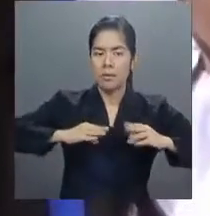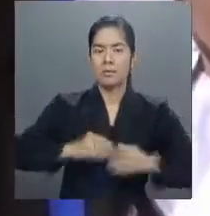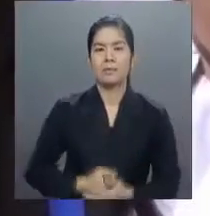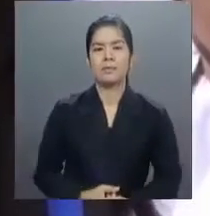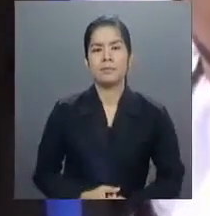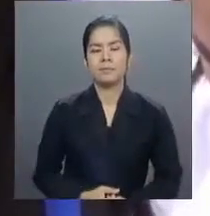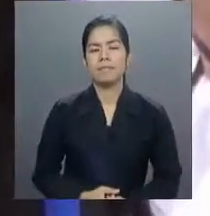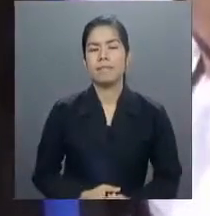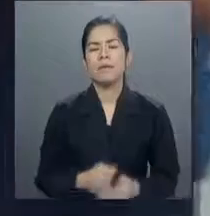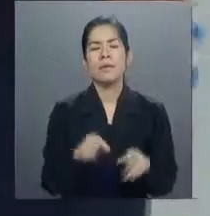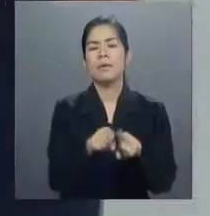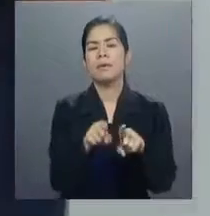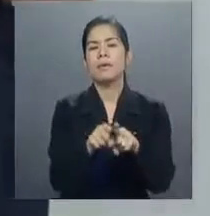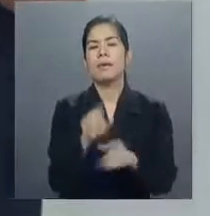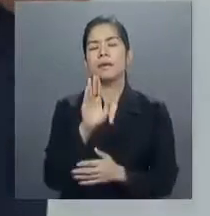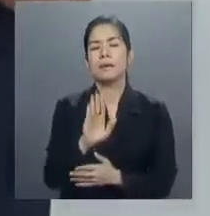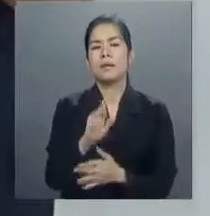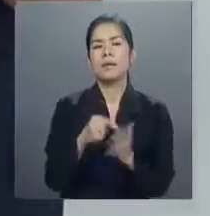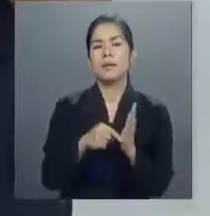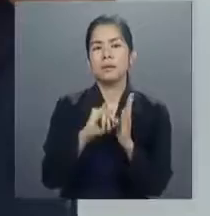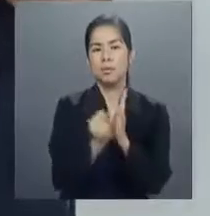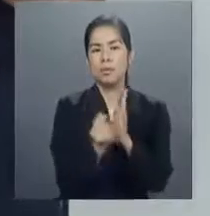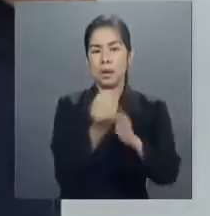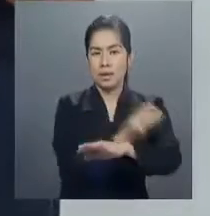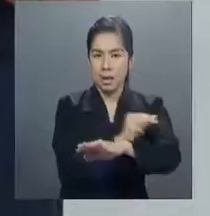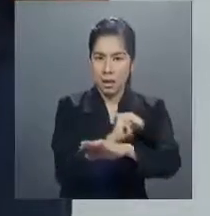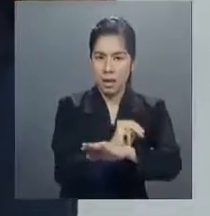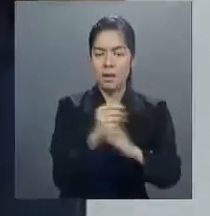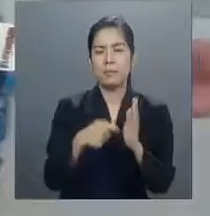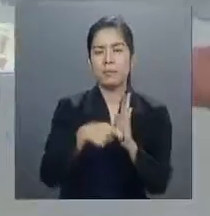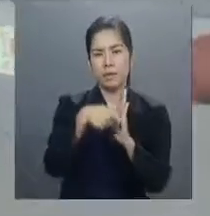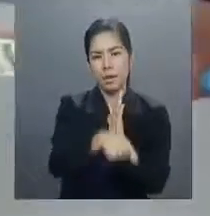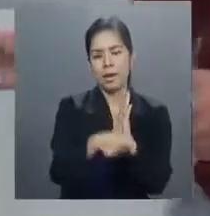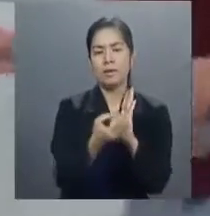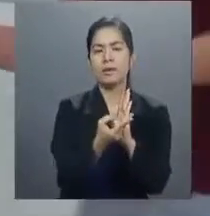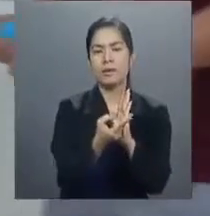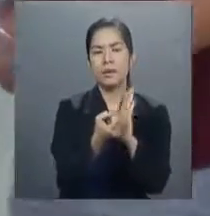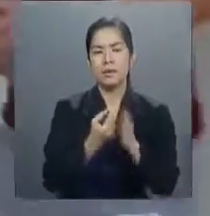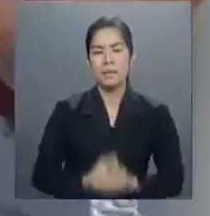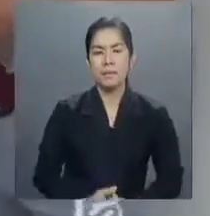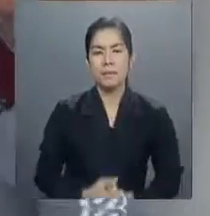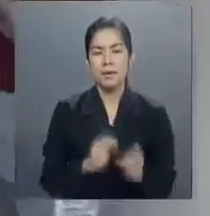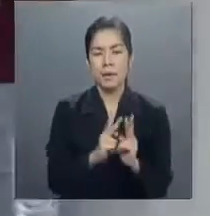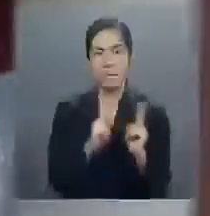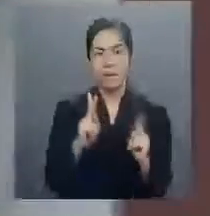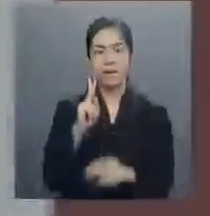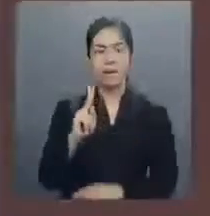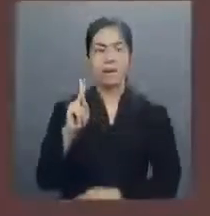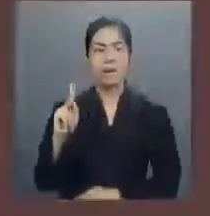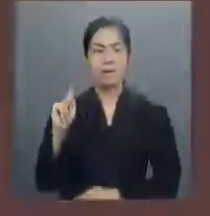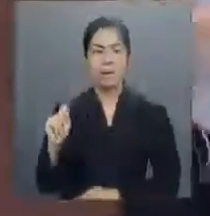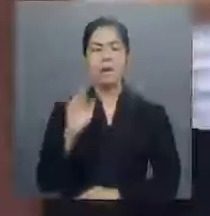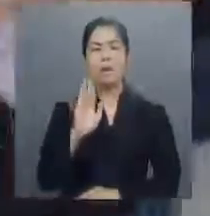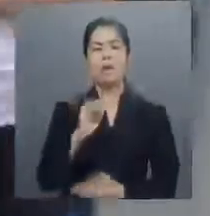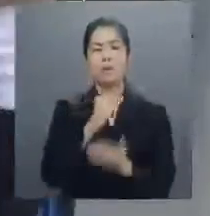เช่นเดียวกับที่จังหวัดมหาสารคามนครราชสีมาหนองคายคณะกรรมการการเลือกตั้งประจำจังหวัด